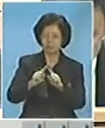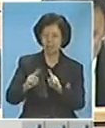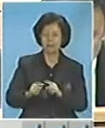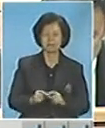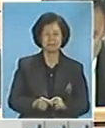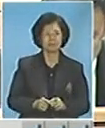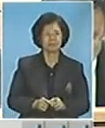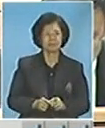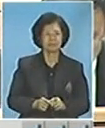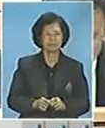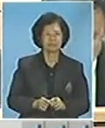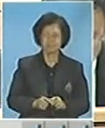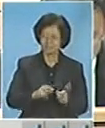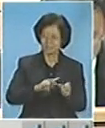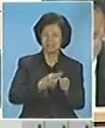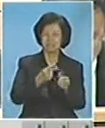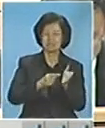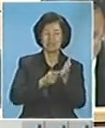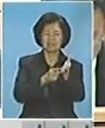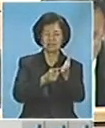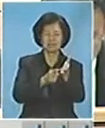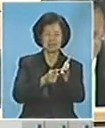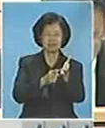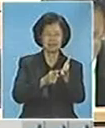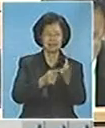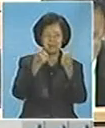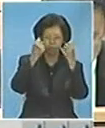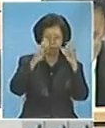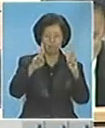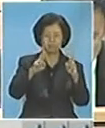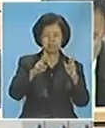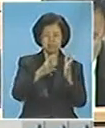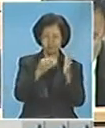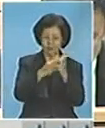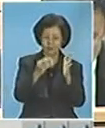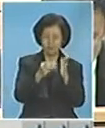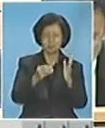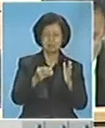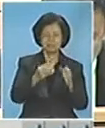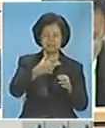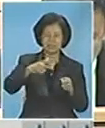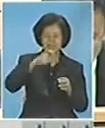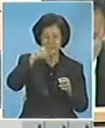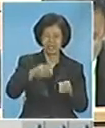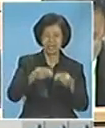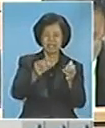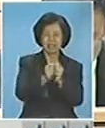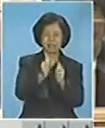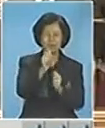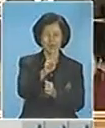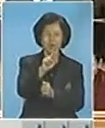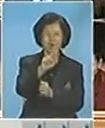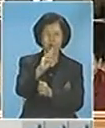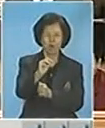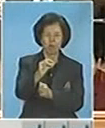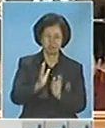และในชั้นแรกเลยผมก็เสนอให้ราชบัณฑิตอบรมการใช้ภาษาไทยให้กับคณะรัฐมนตรีขอขอบคุณ